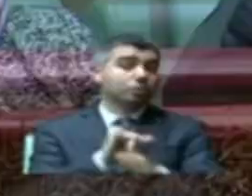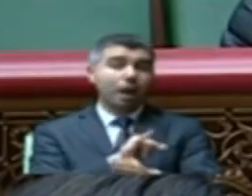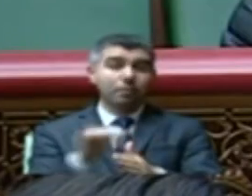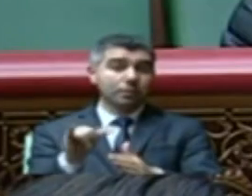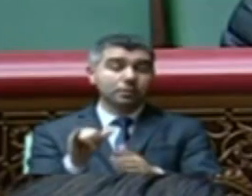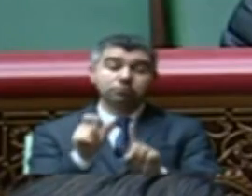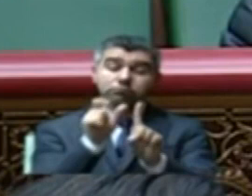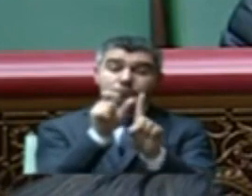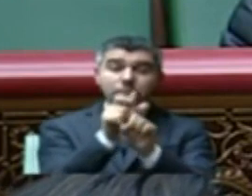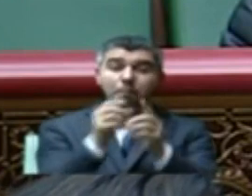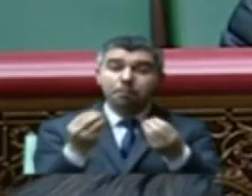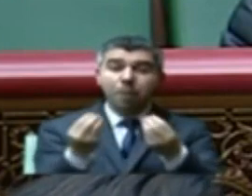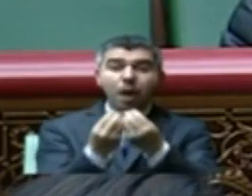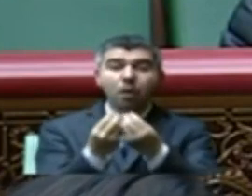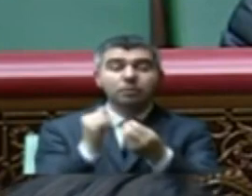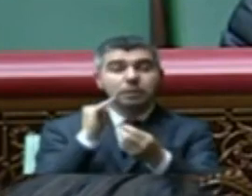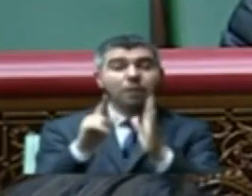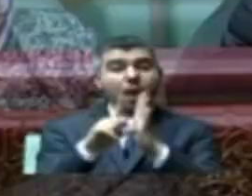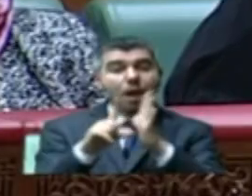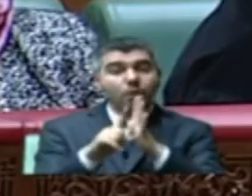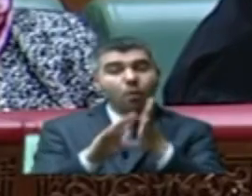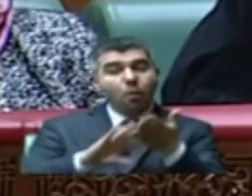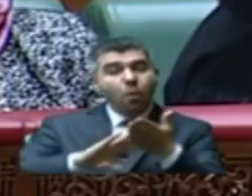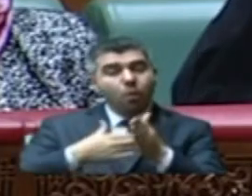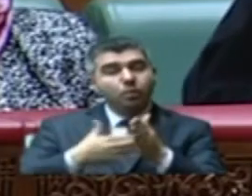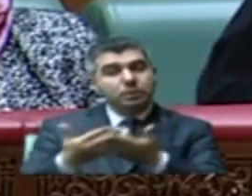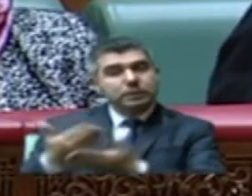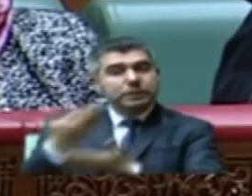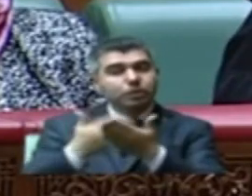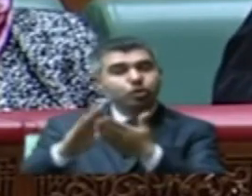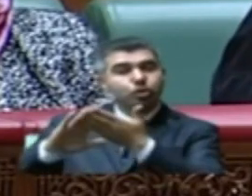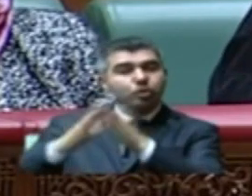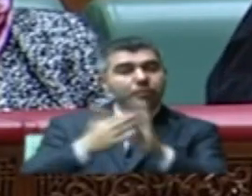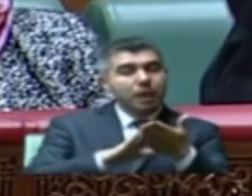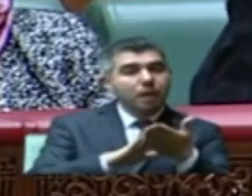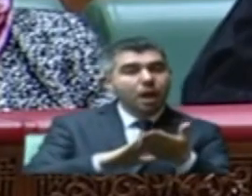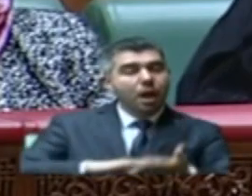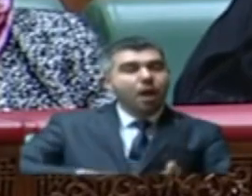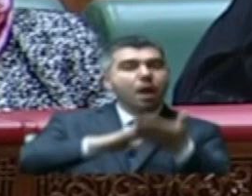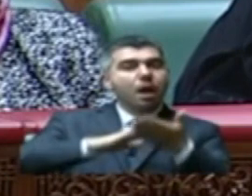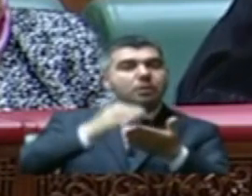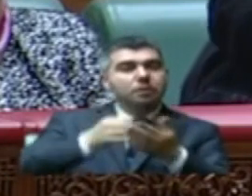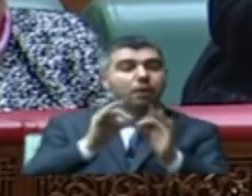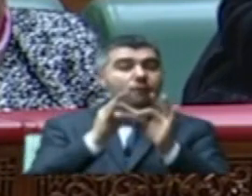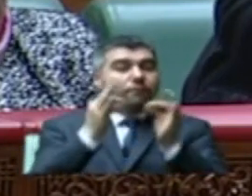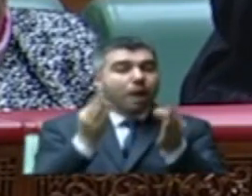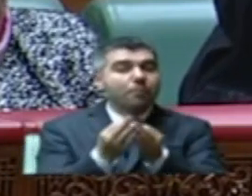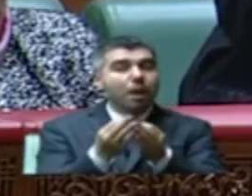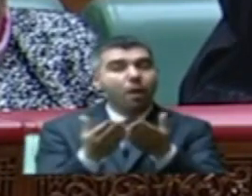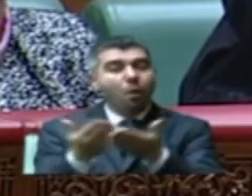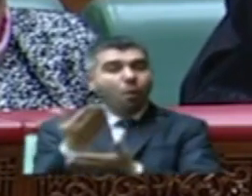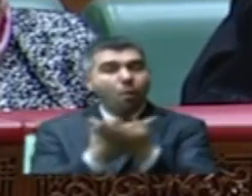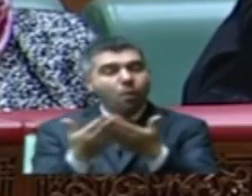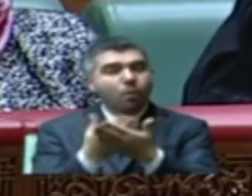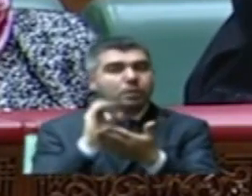شبكة اجتماعية لتقديم الخدمات لهم وإعطاء أهمية النواة ألا وهي الأسر، وخصوصا من هم